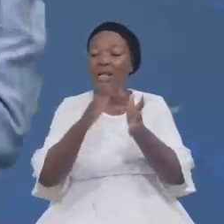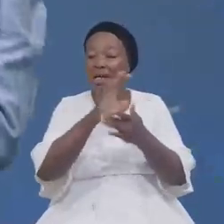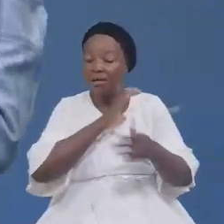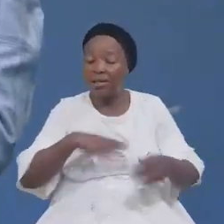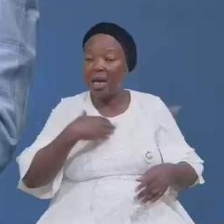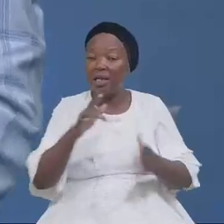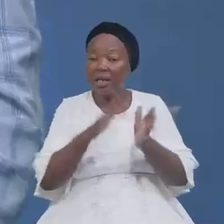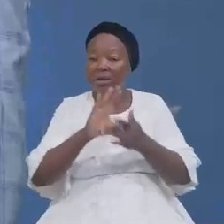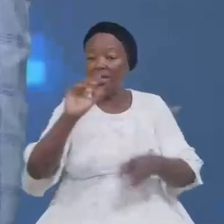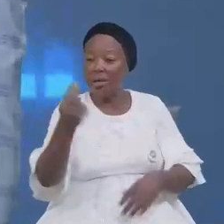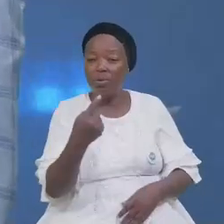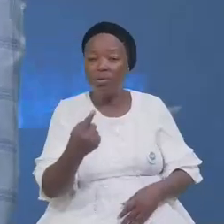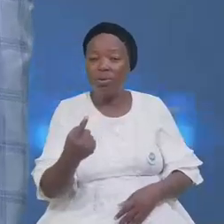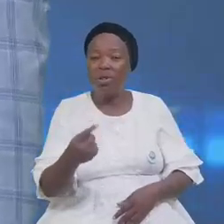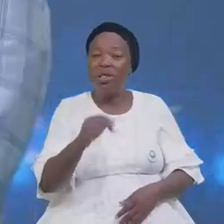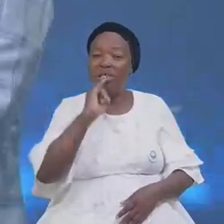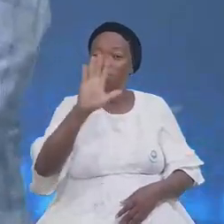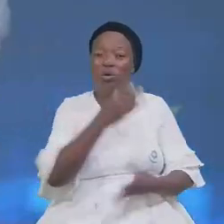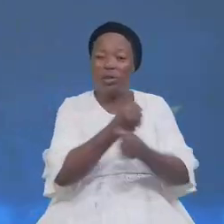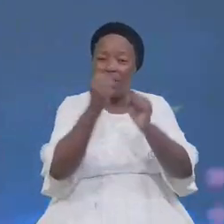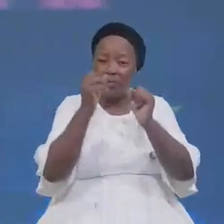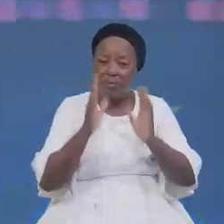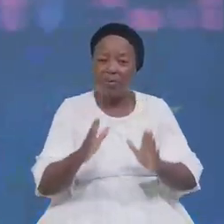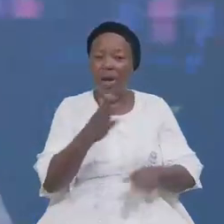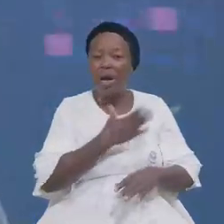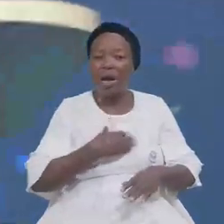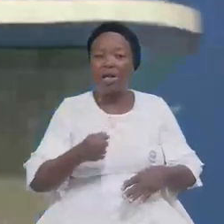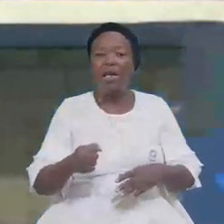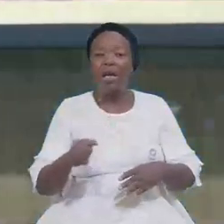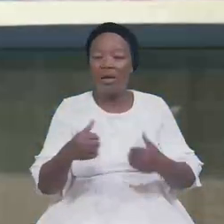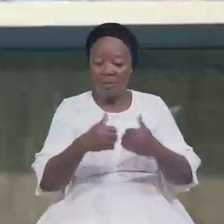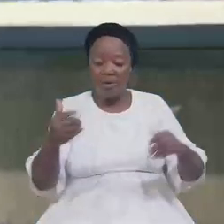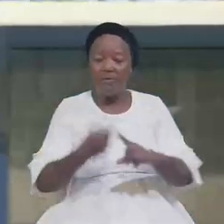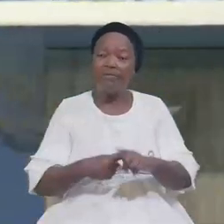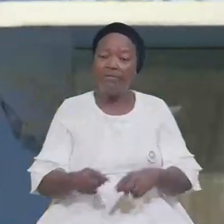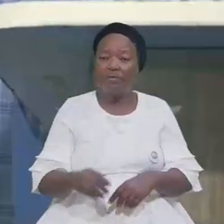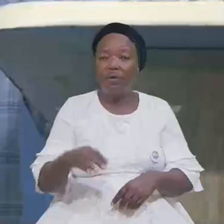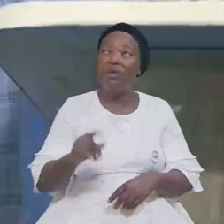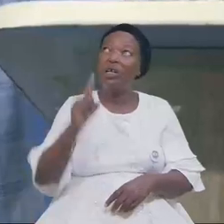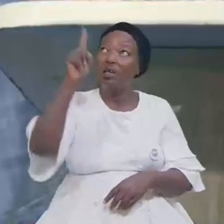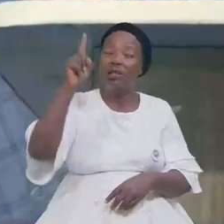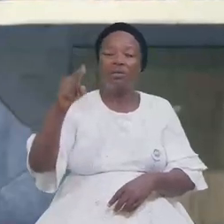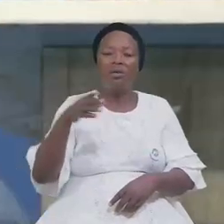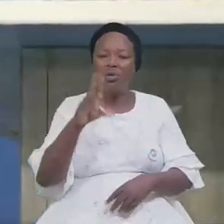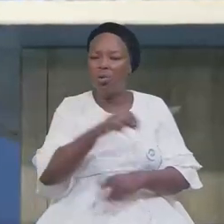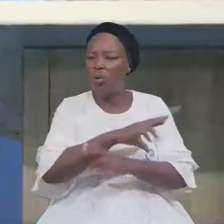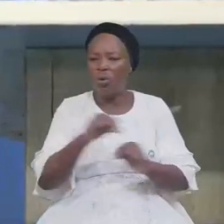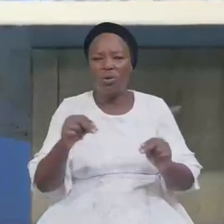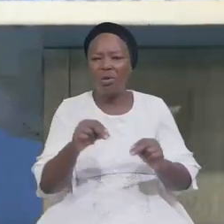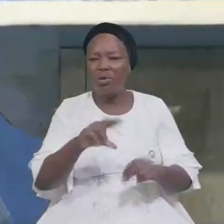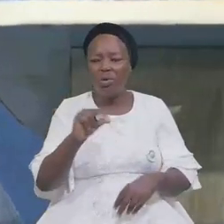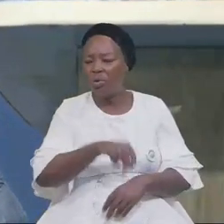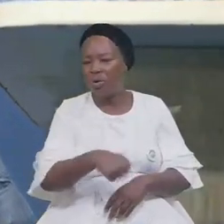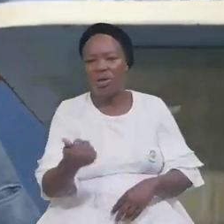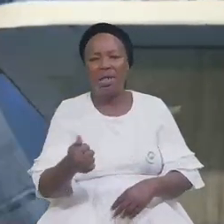Christ seul est ton sauveur, et à part lui, il n'y a point d'autre sauveur,